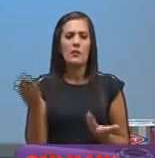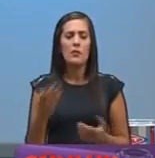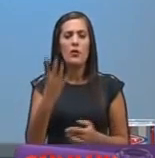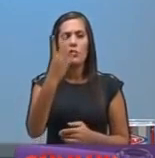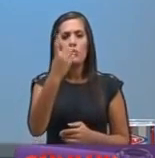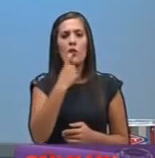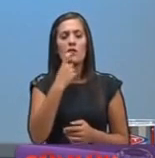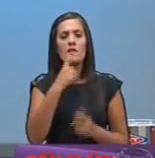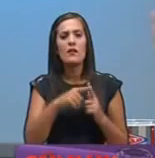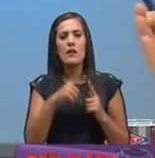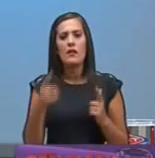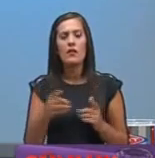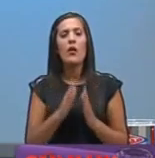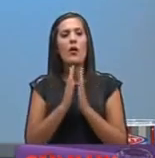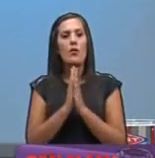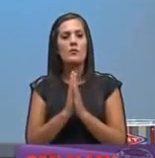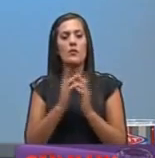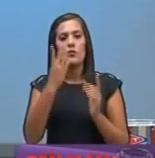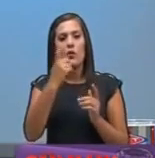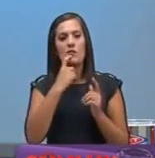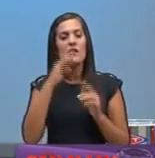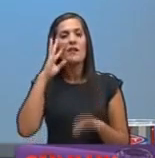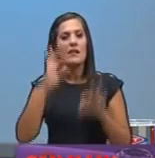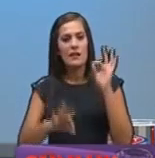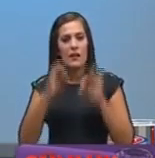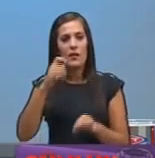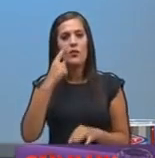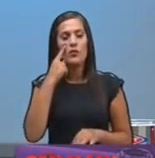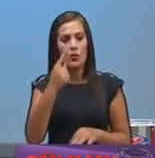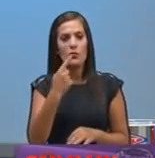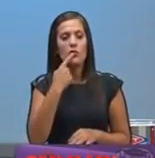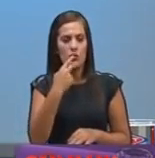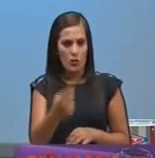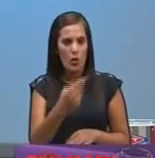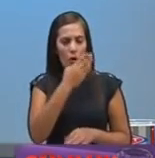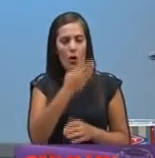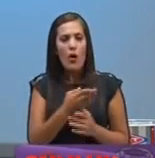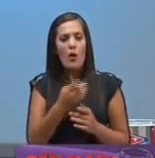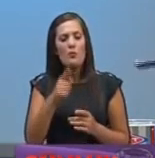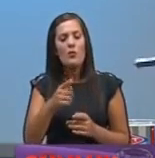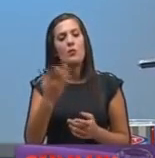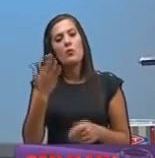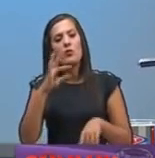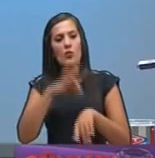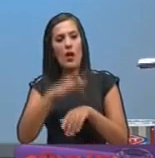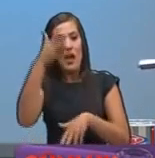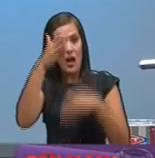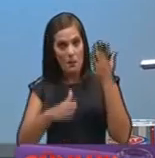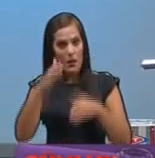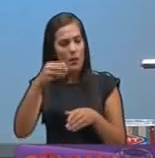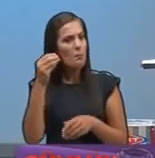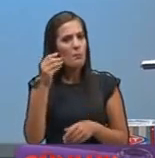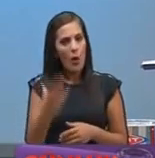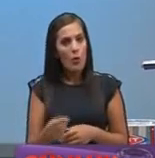4 MR'ımız... senedir, özür diliyorum. 4 senedir tedavi görüyorum diyorsunuz. Buna arada bir cerrahi müdahale de dahil